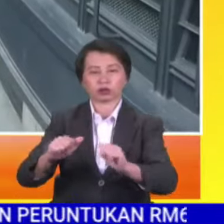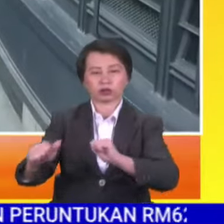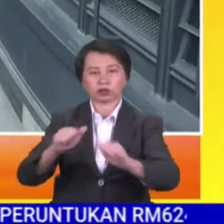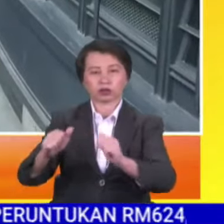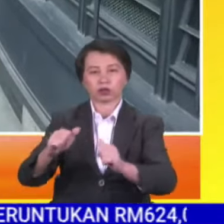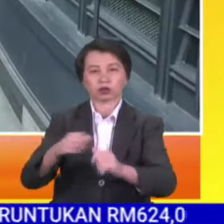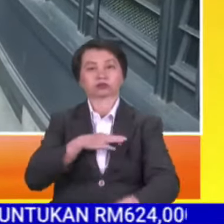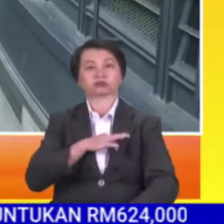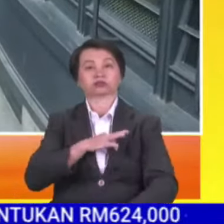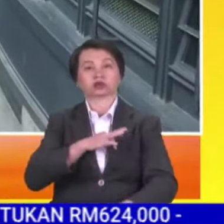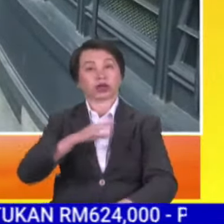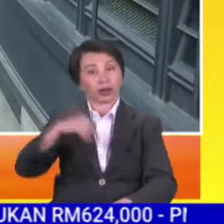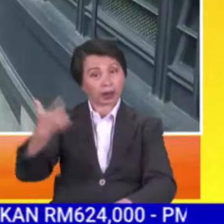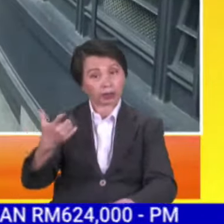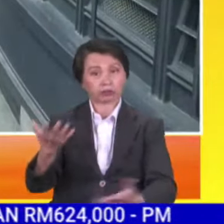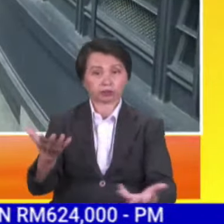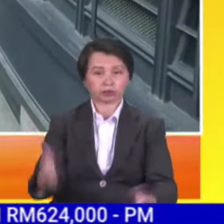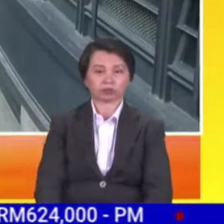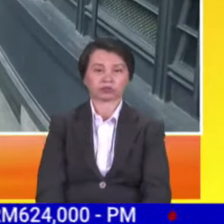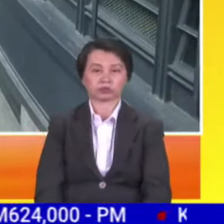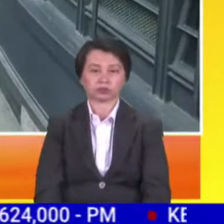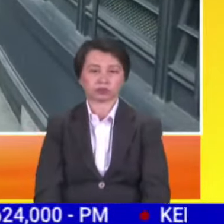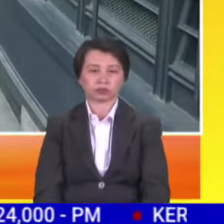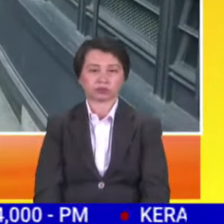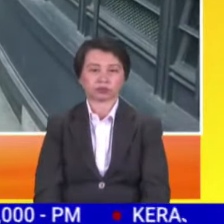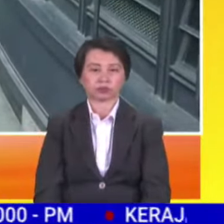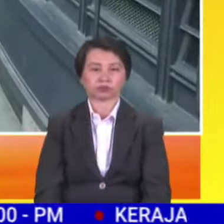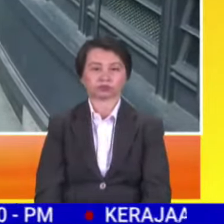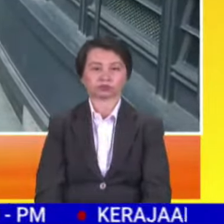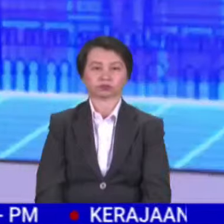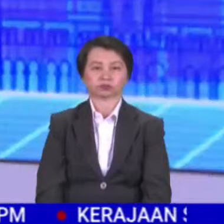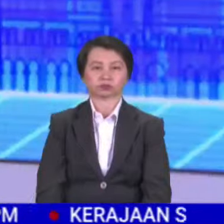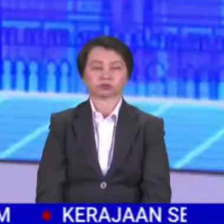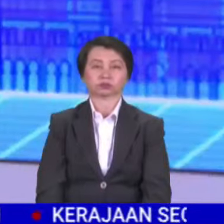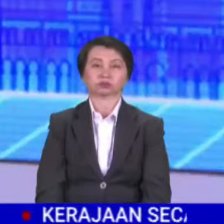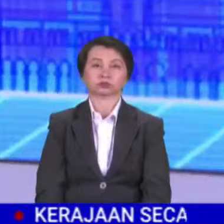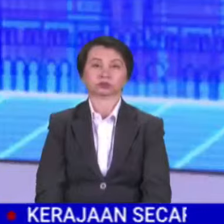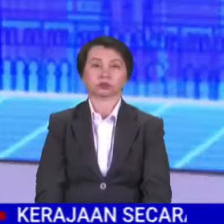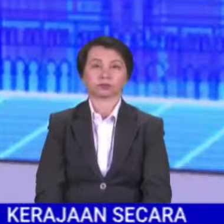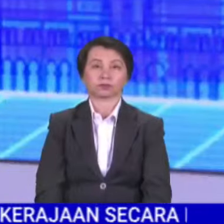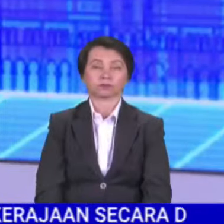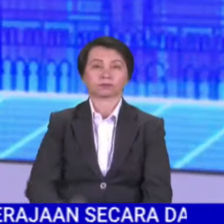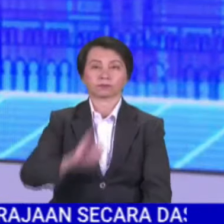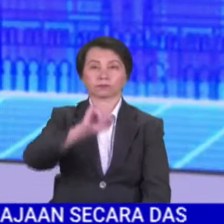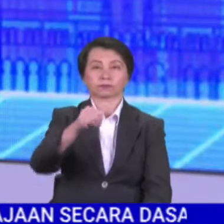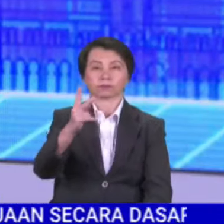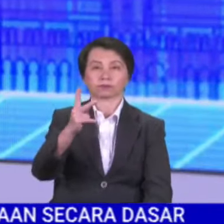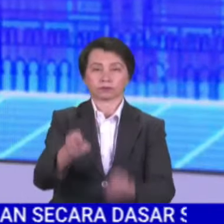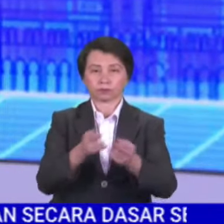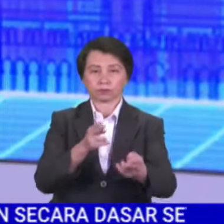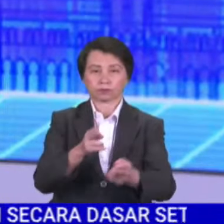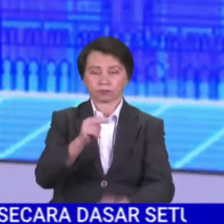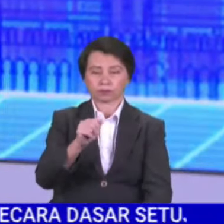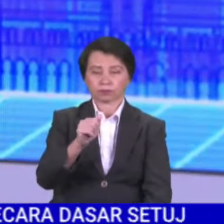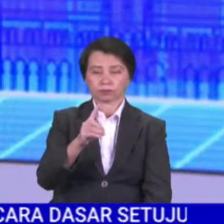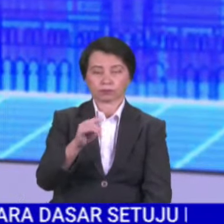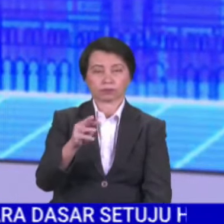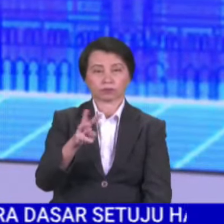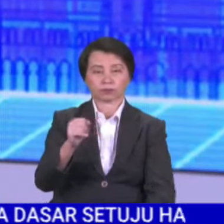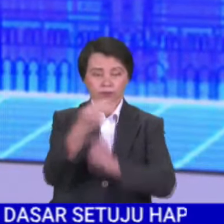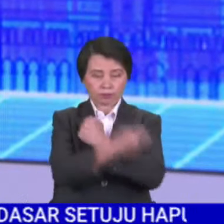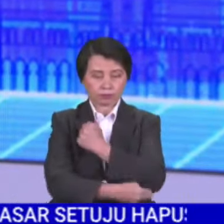kesukarelaan yang lain. Jawatan kuasa pengurusan bencana di semua peringkat